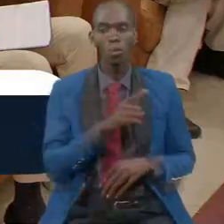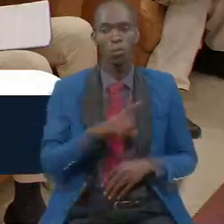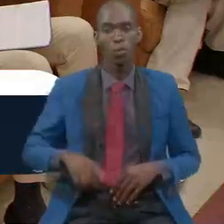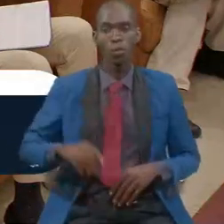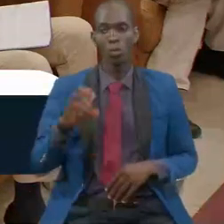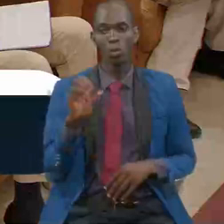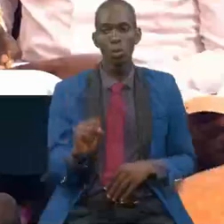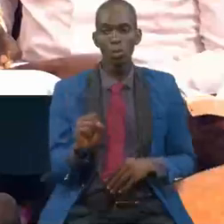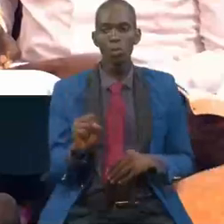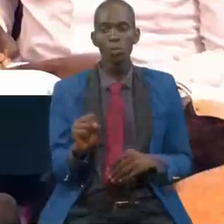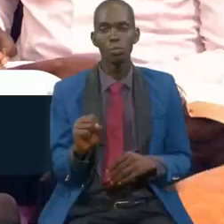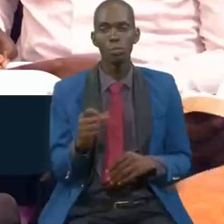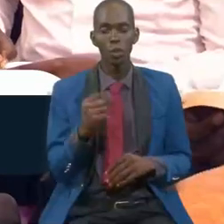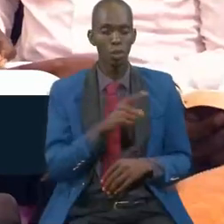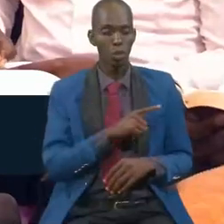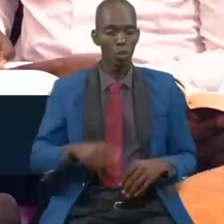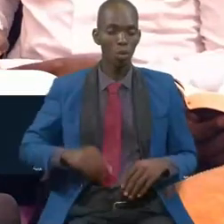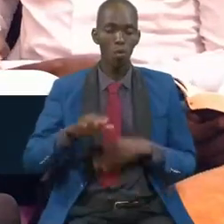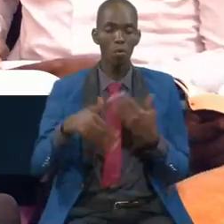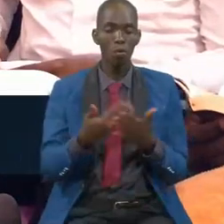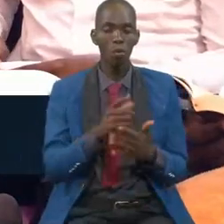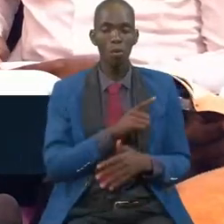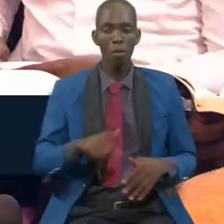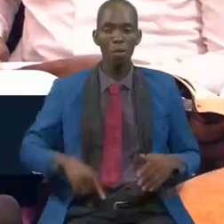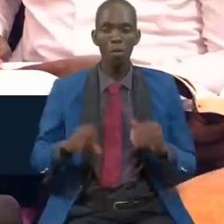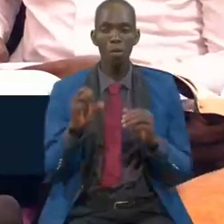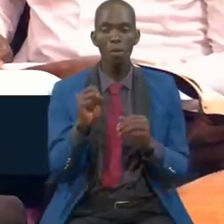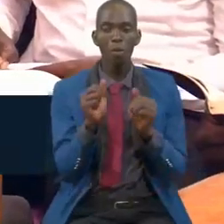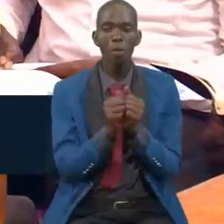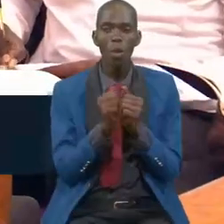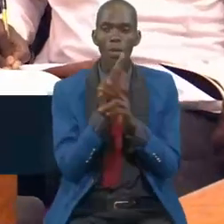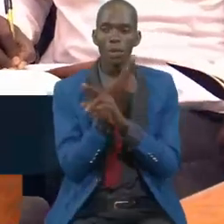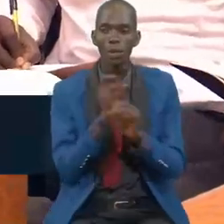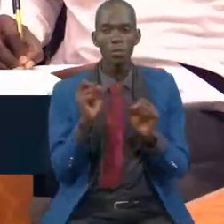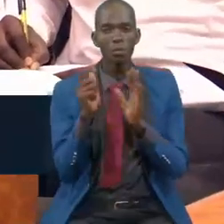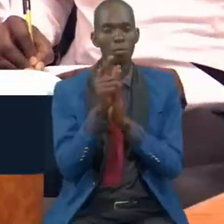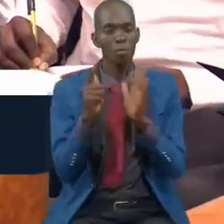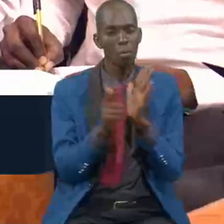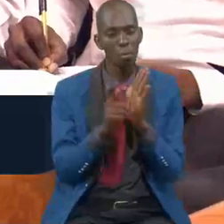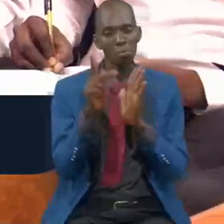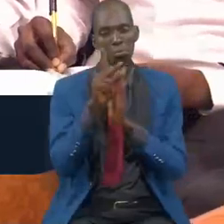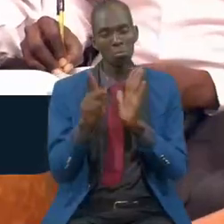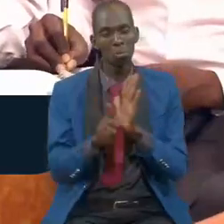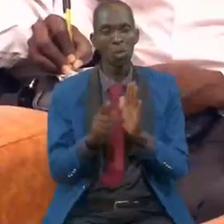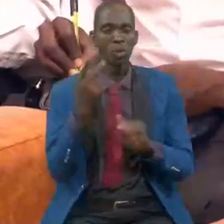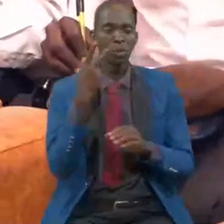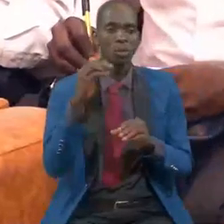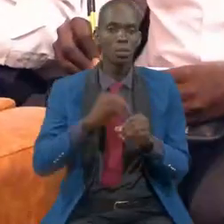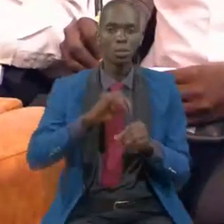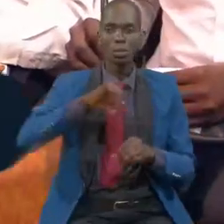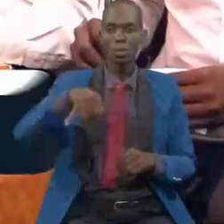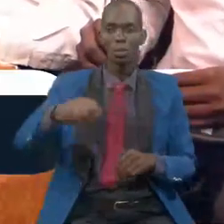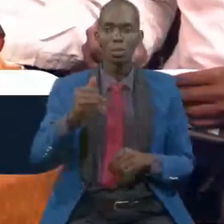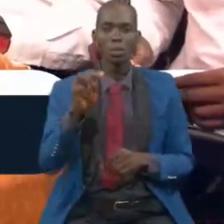Seigneurs. Le Seigneur des Seigneurs avec les préceptes rédempteurs. Voyons